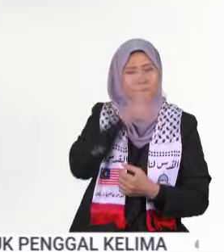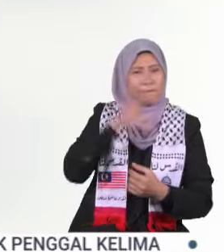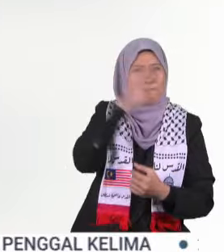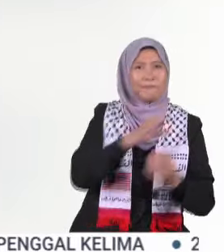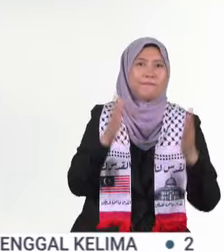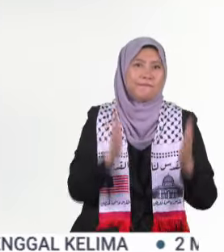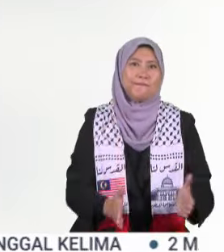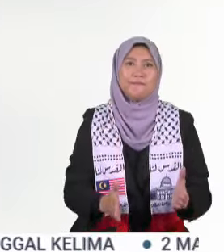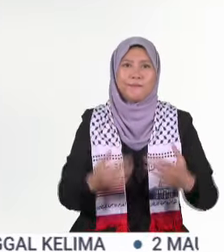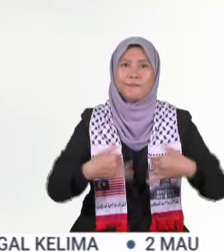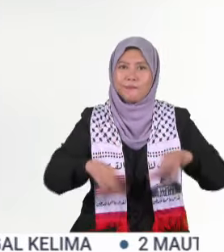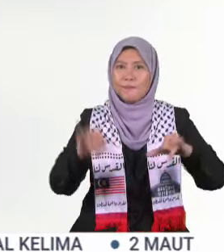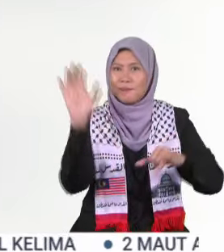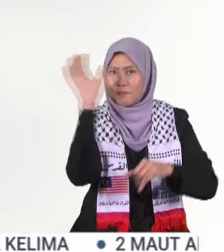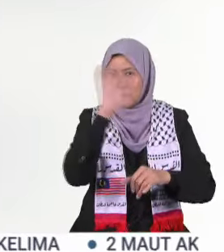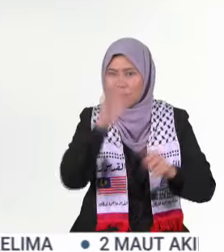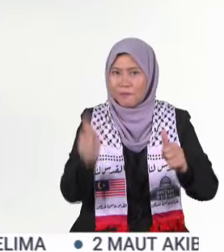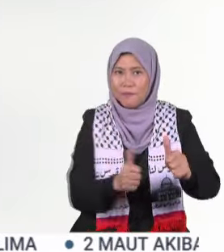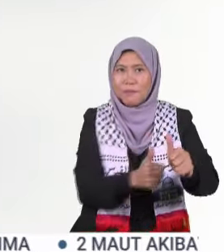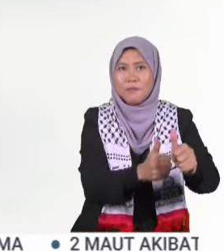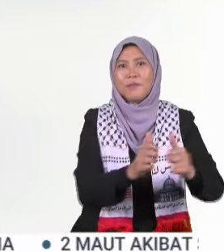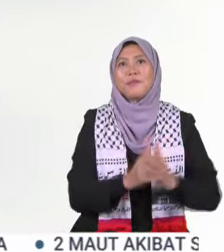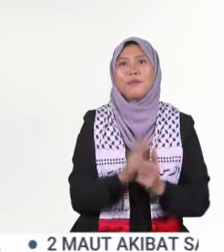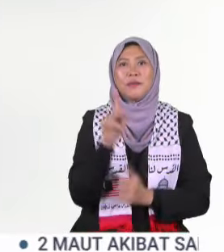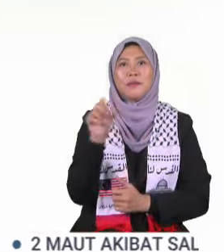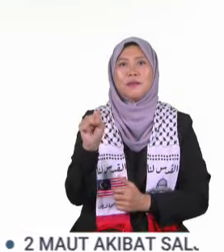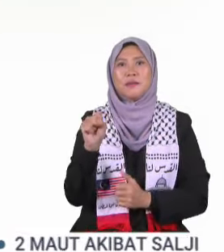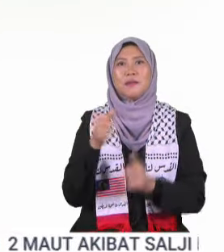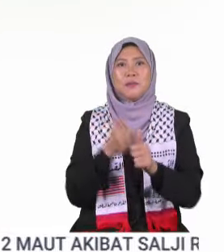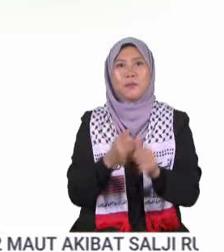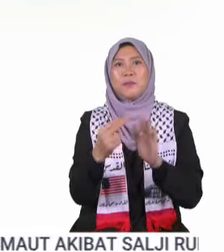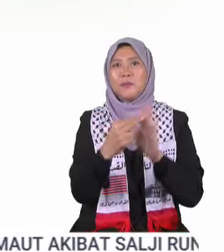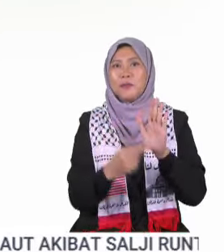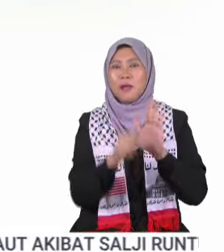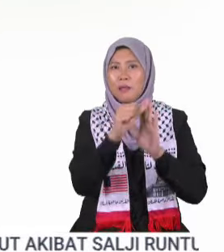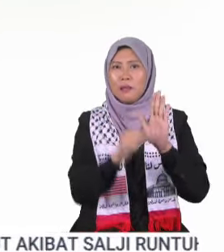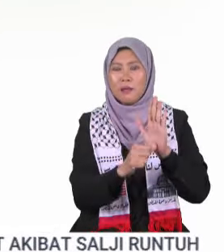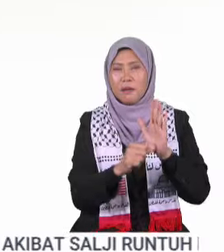terlibat dijalankan kes dirujuk mengikut akta perikanan